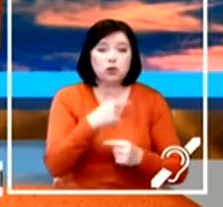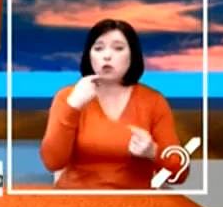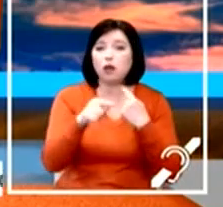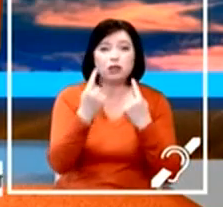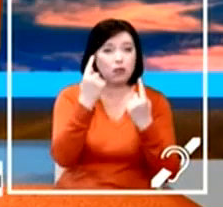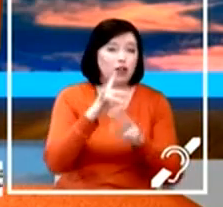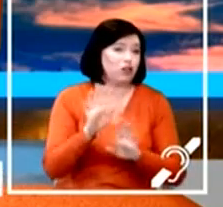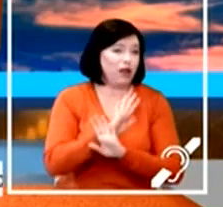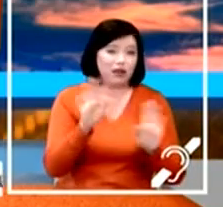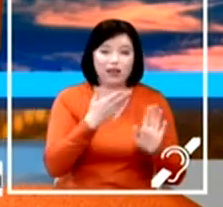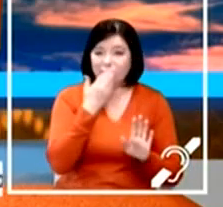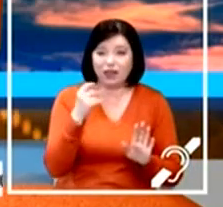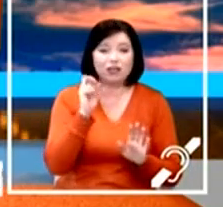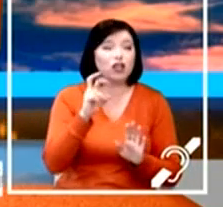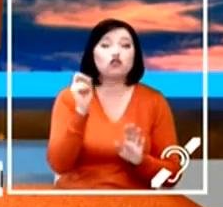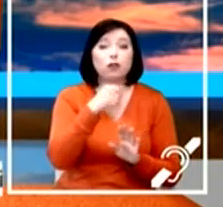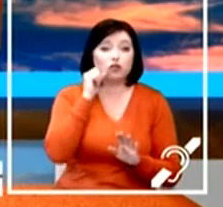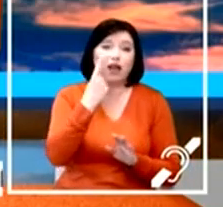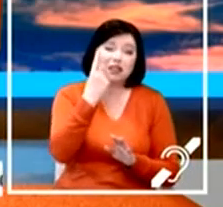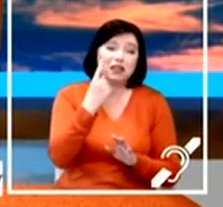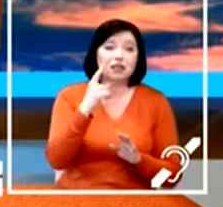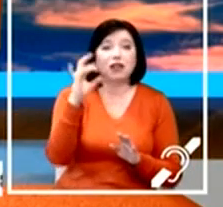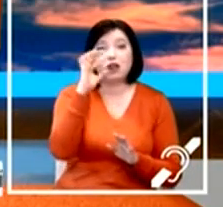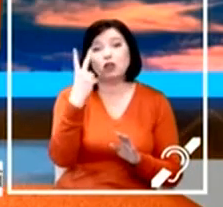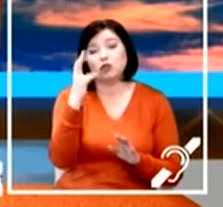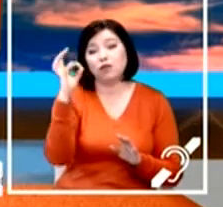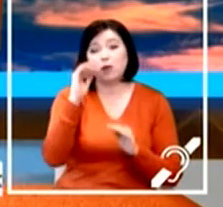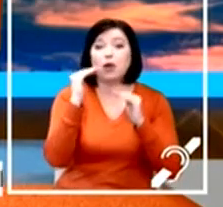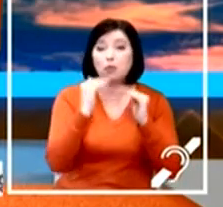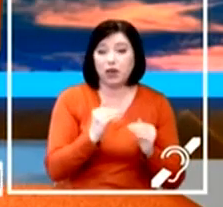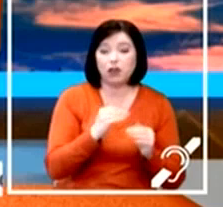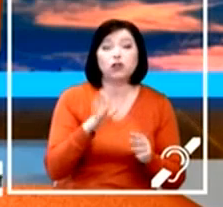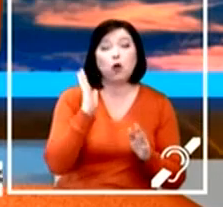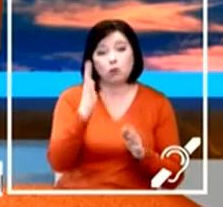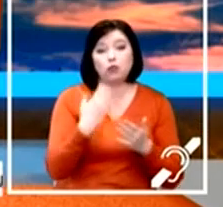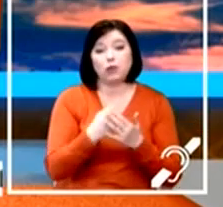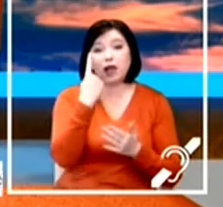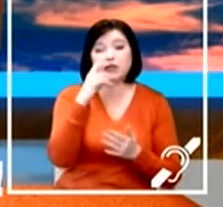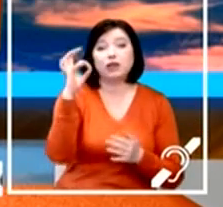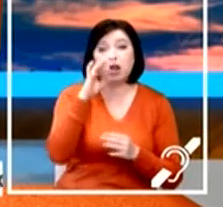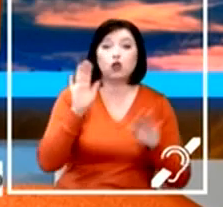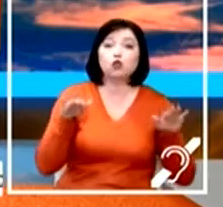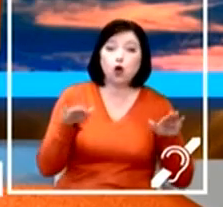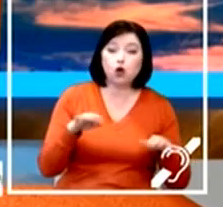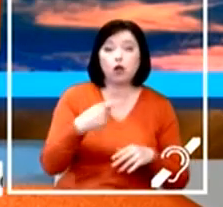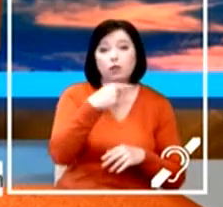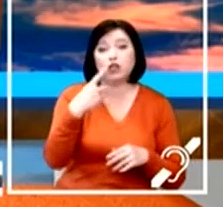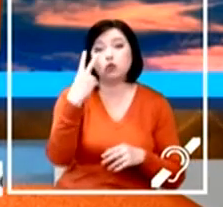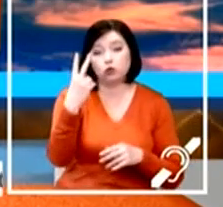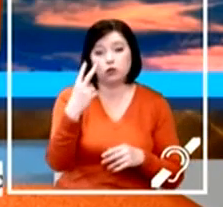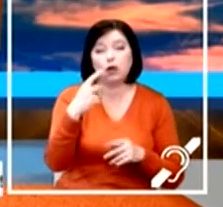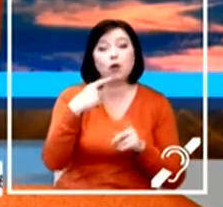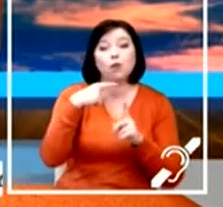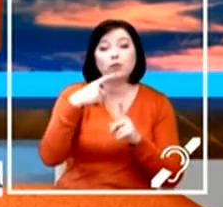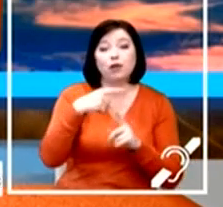diferențe foarte mari față de seara trecută, un grad, două mai puțin, astfel se vor înregistra minus un grad la Soroca, minus două cu